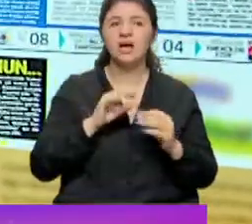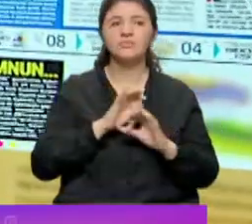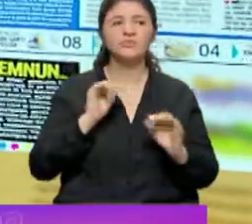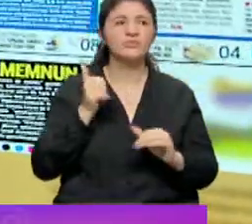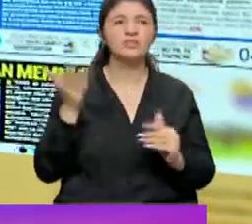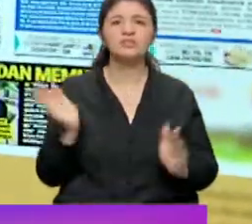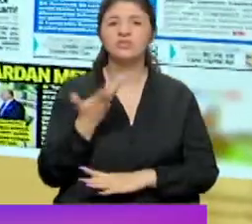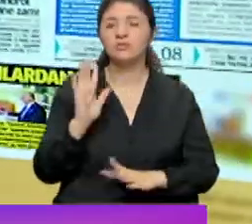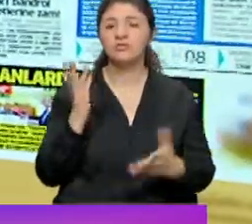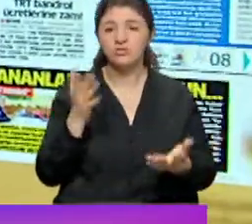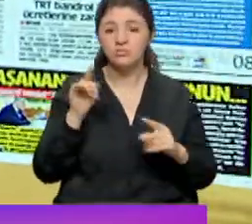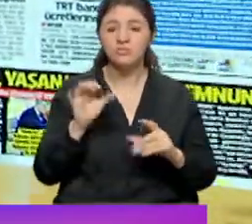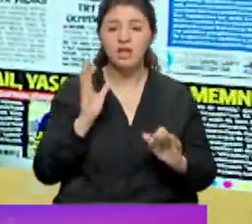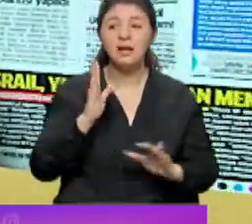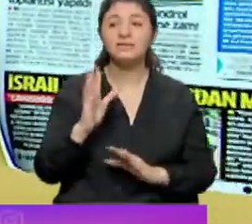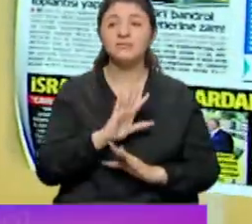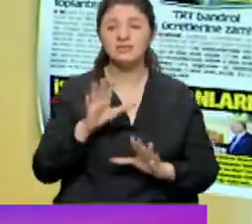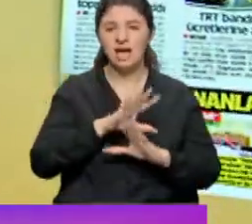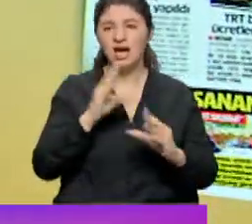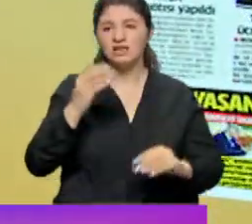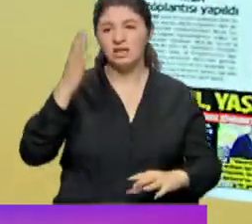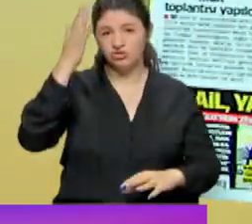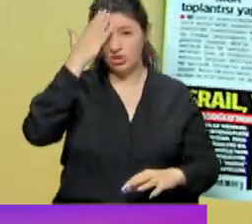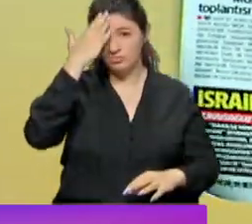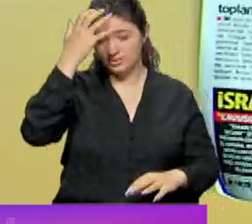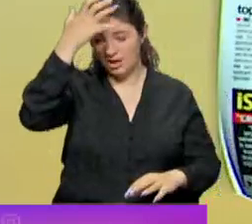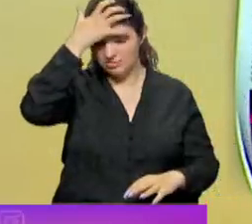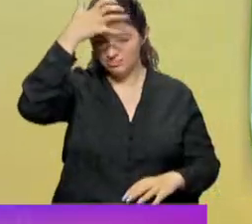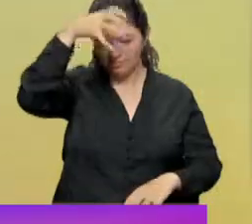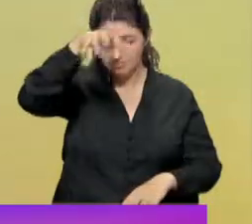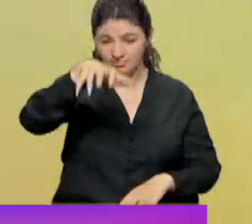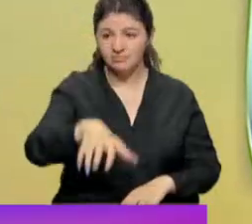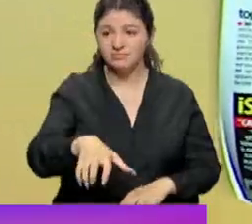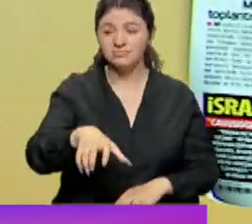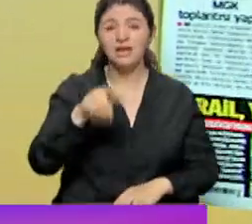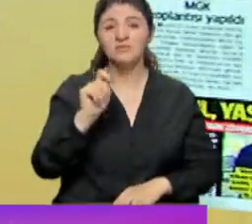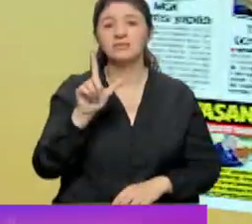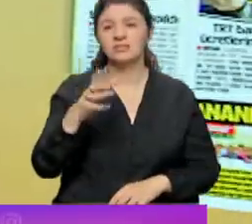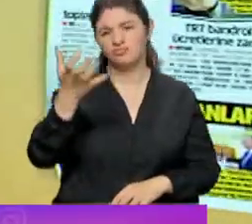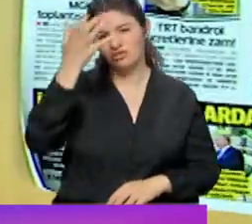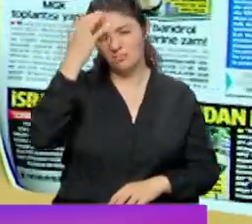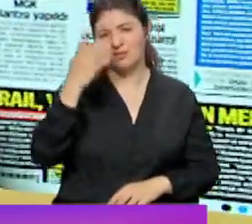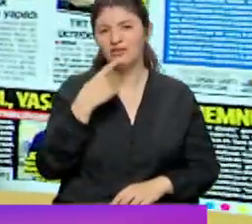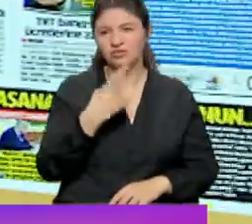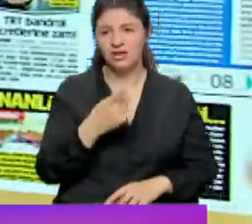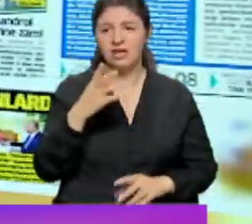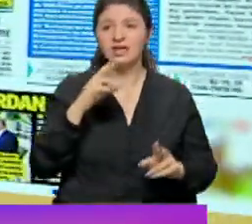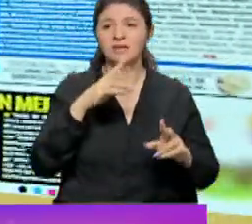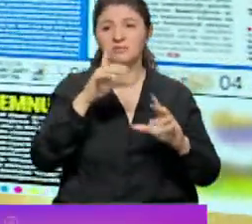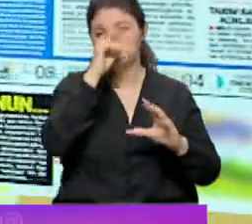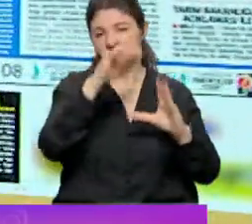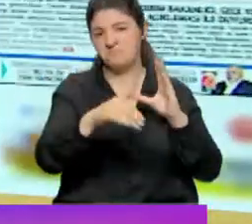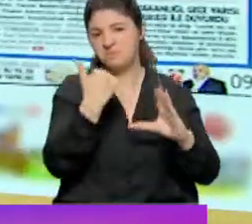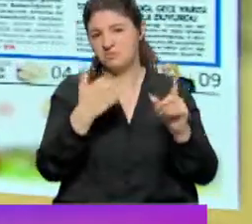geçmiyor Dolayısıyla bu böyle gitmez herkes şapkasını alıp önüne koymalı diyor Twitter'dan yazdığı mesajda kimyas